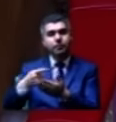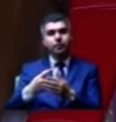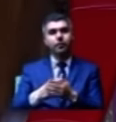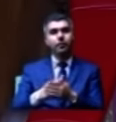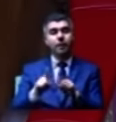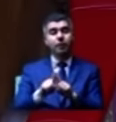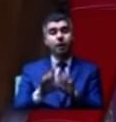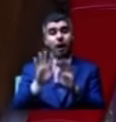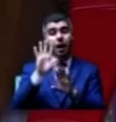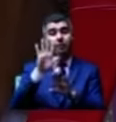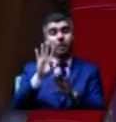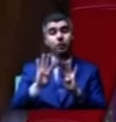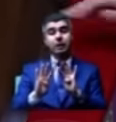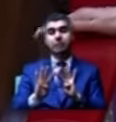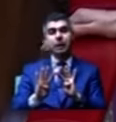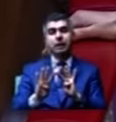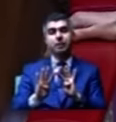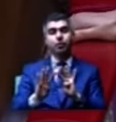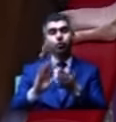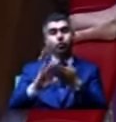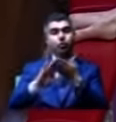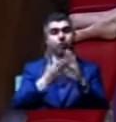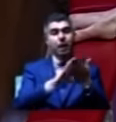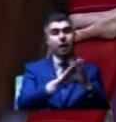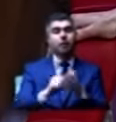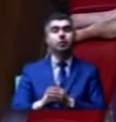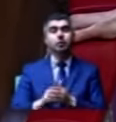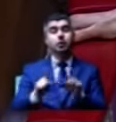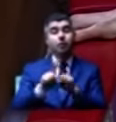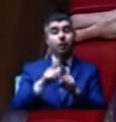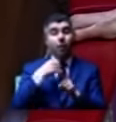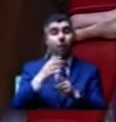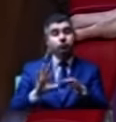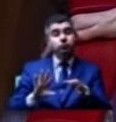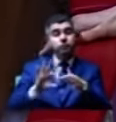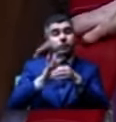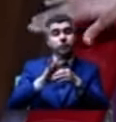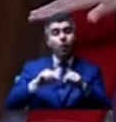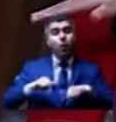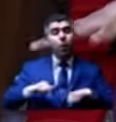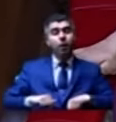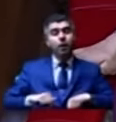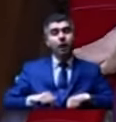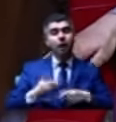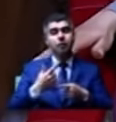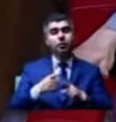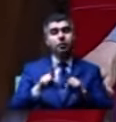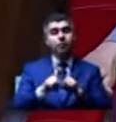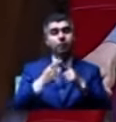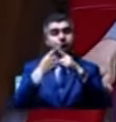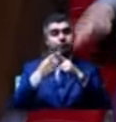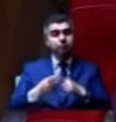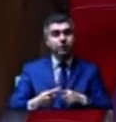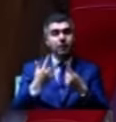هذه الجمعيات 85. ما ننساوش بأنه بموجب اتفاقية تجمع بين وزارة التضامن والأسرة والتنمية الاجتماعية ووزارة المالية